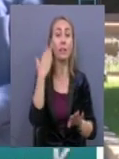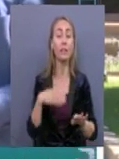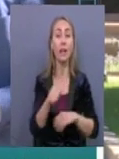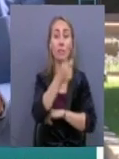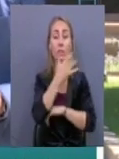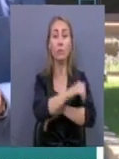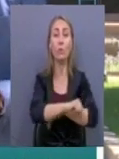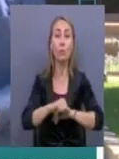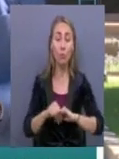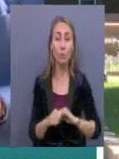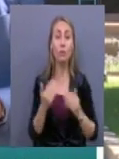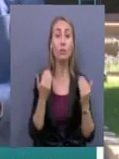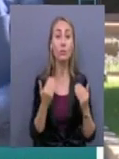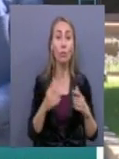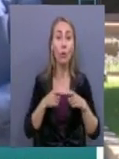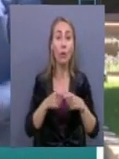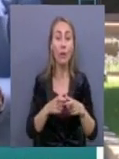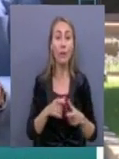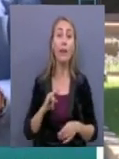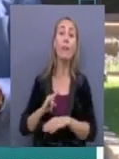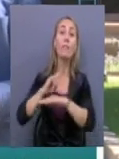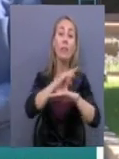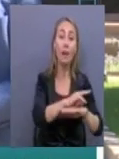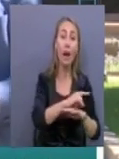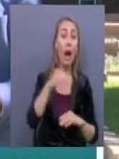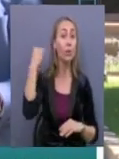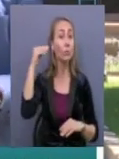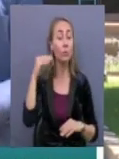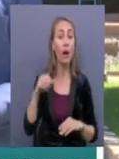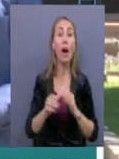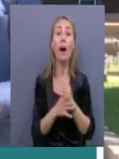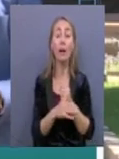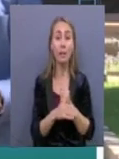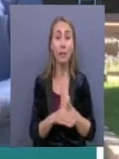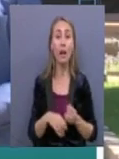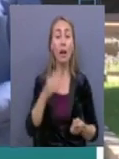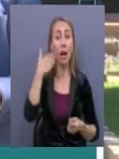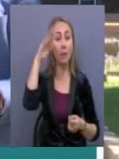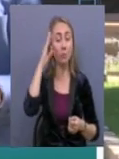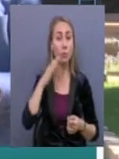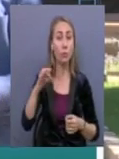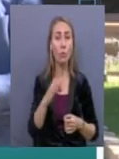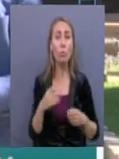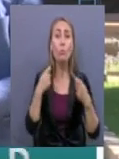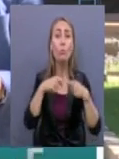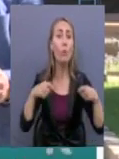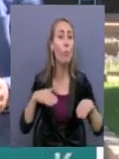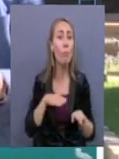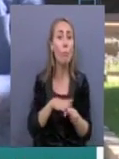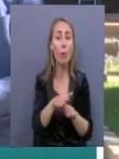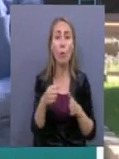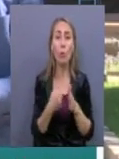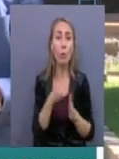1,1 миллион турист келіпті. Бұл көрсеткіш 2025 жылға дейін 3 еселену тиіс. Бүгіннің өзінде алыс-жақын шетелдермен